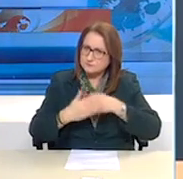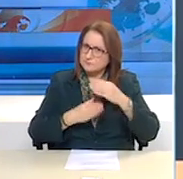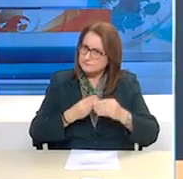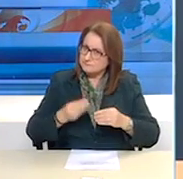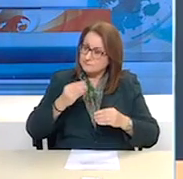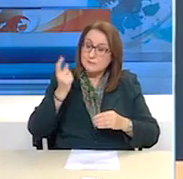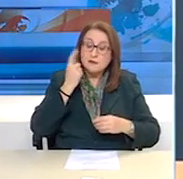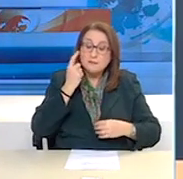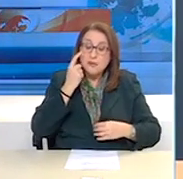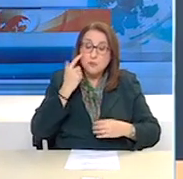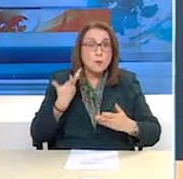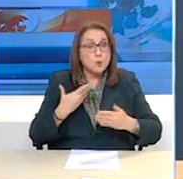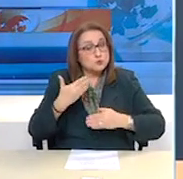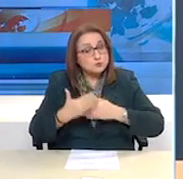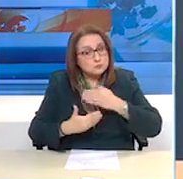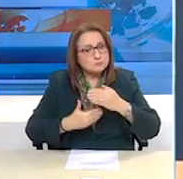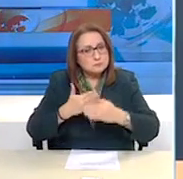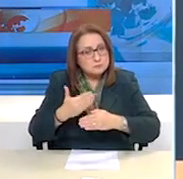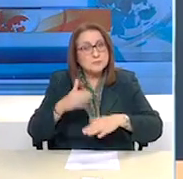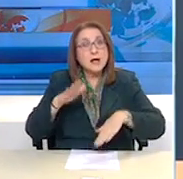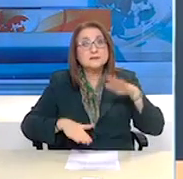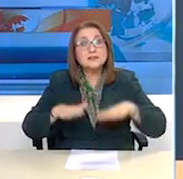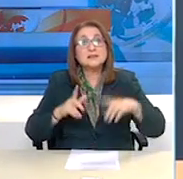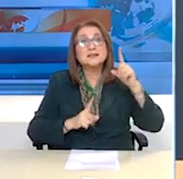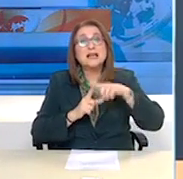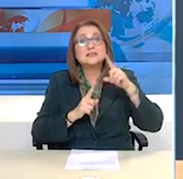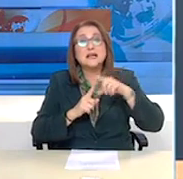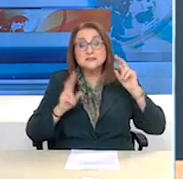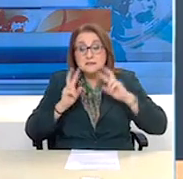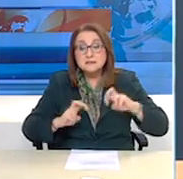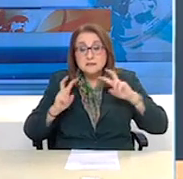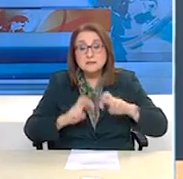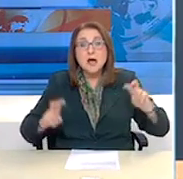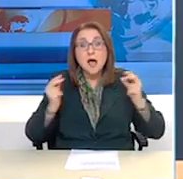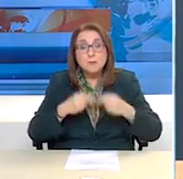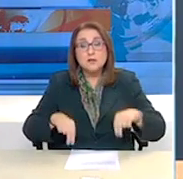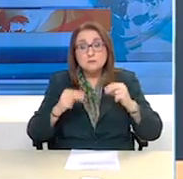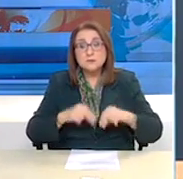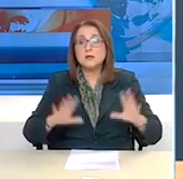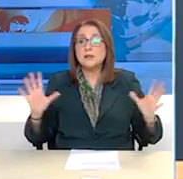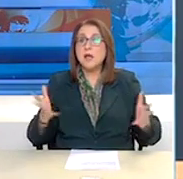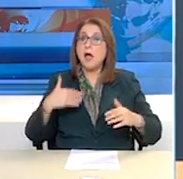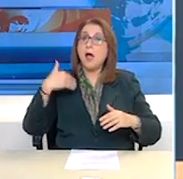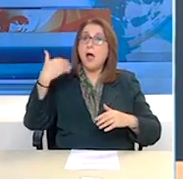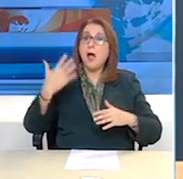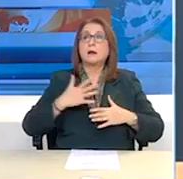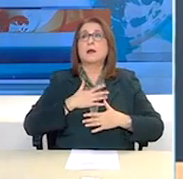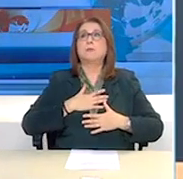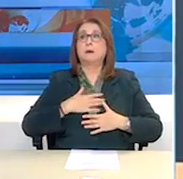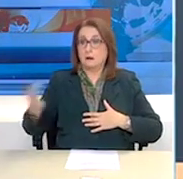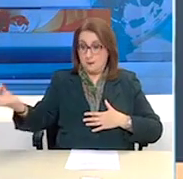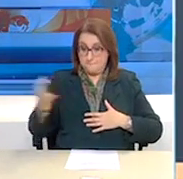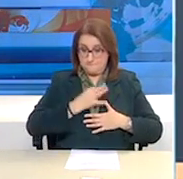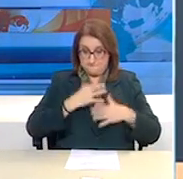μόνο για να δείχνουν την πορεία του ιού σε ένα πληθυσμό, αλλά και για να εξασφαλίζουν στον ασθενή μια βεβαιότητα ότι πέρασε την νόσο